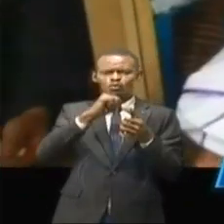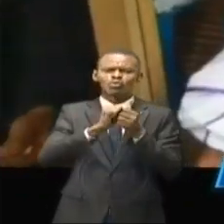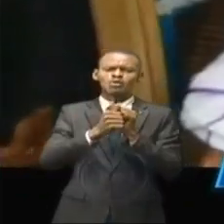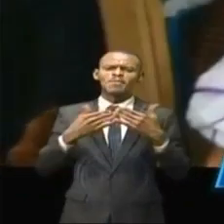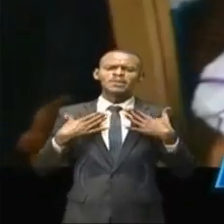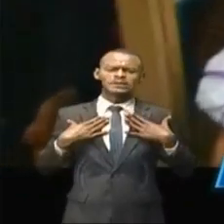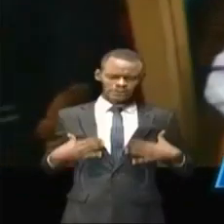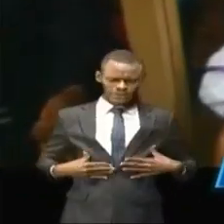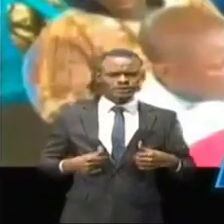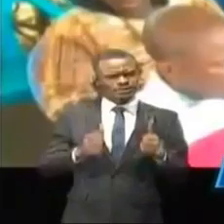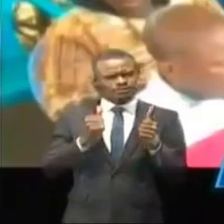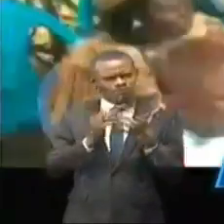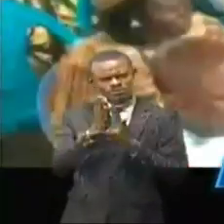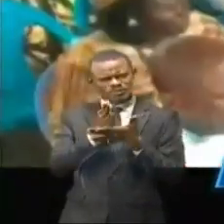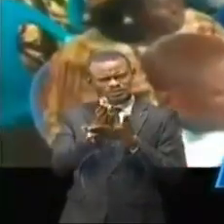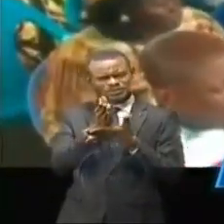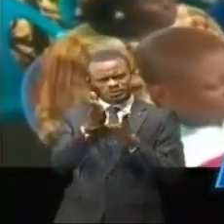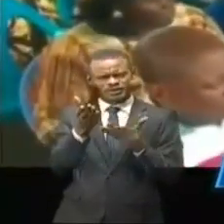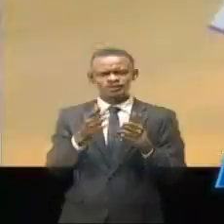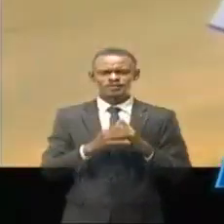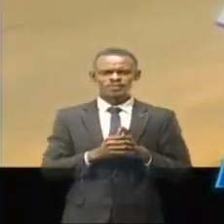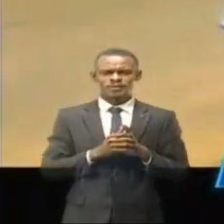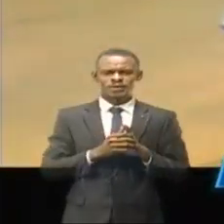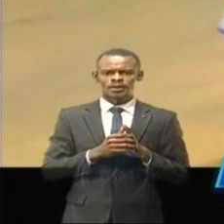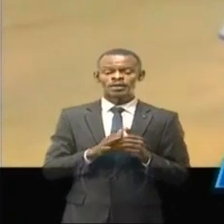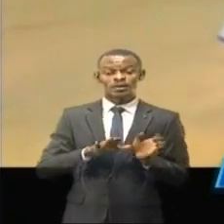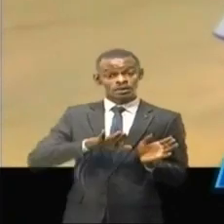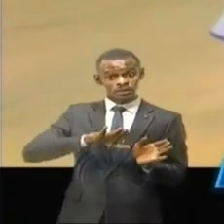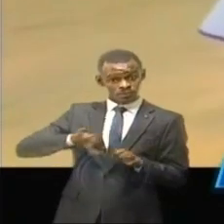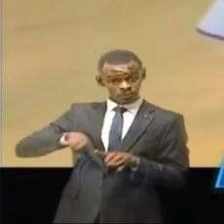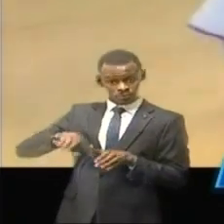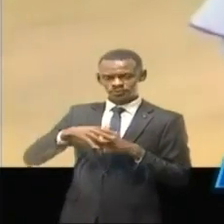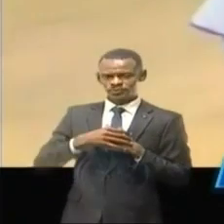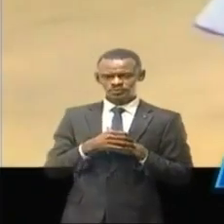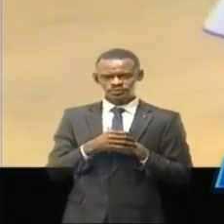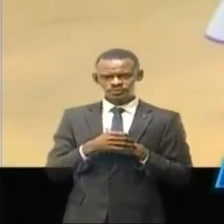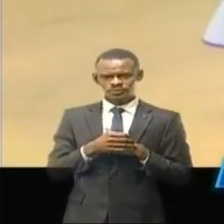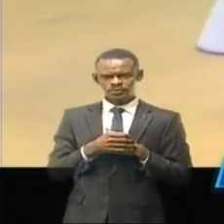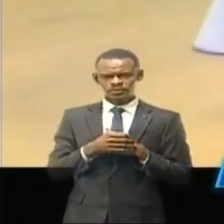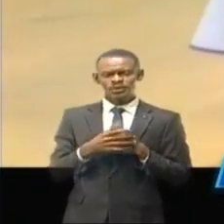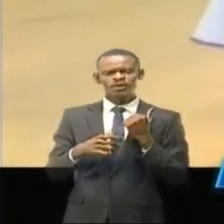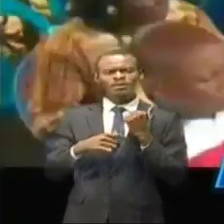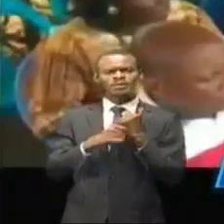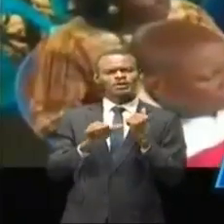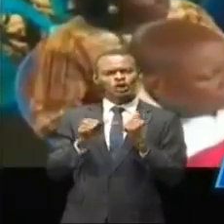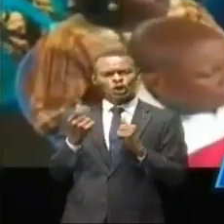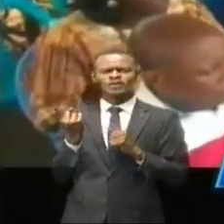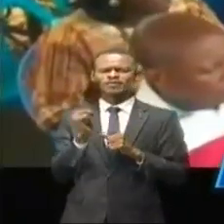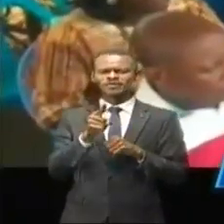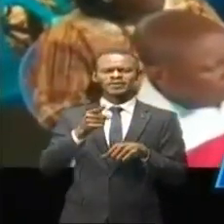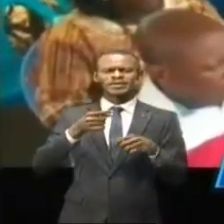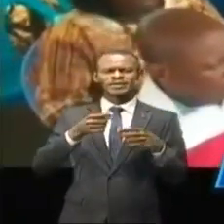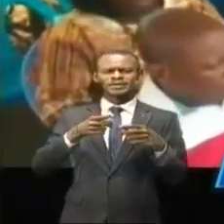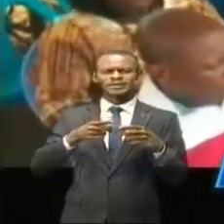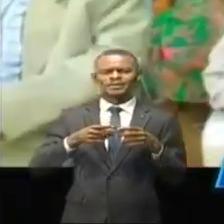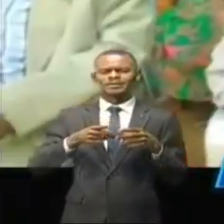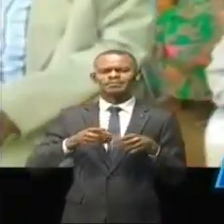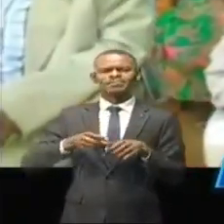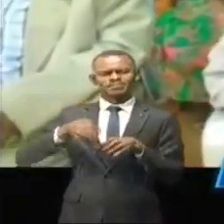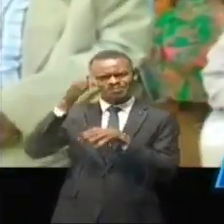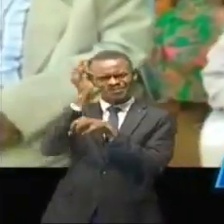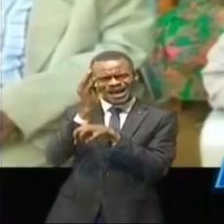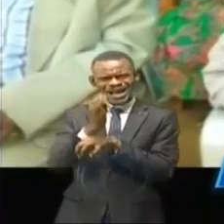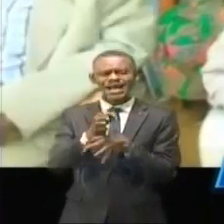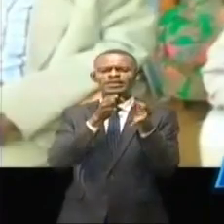son côté, le pasteur Zigita a pour la circonstance placé quelques mots d'exhortation aux usagers, patients comme personnel médical